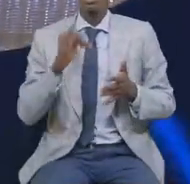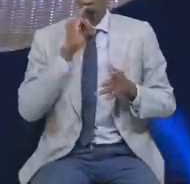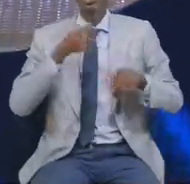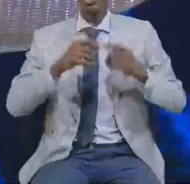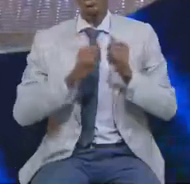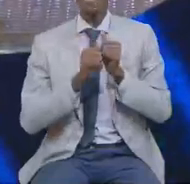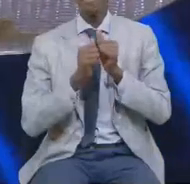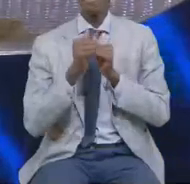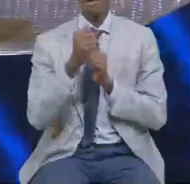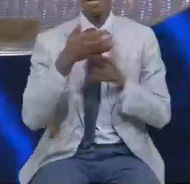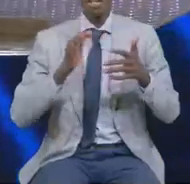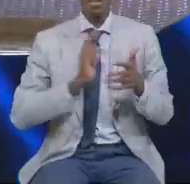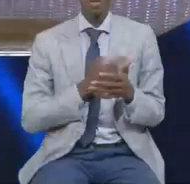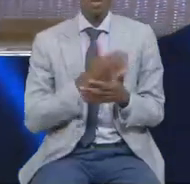dire que